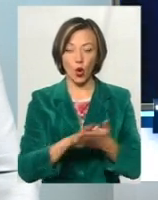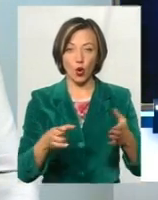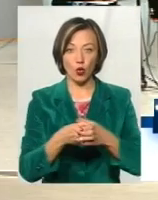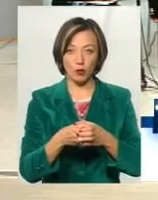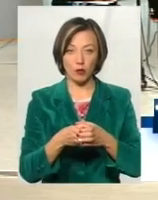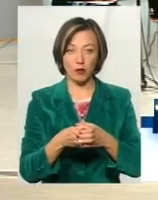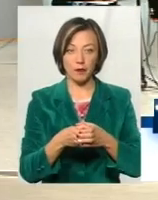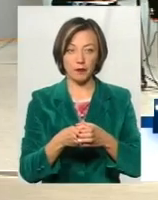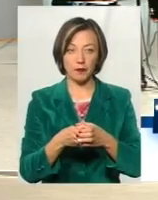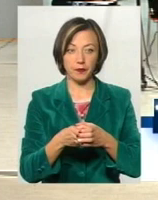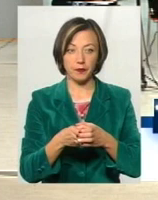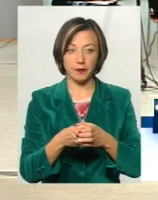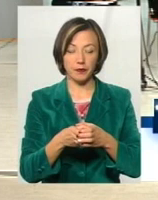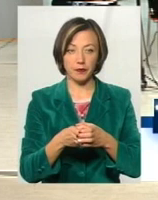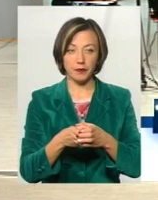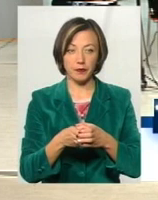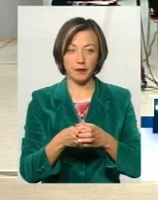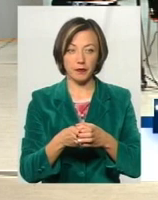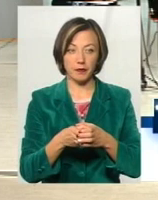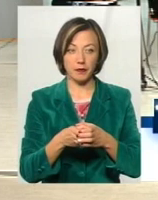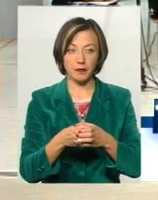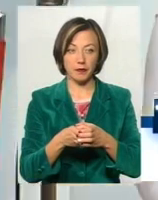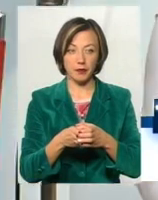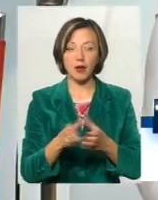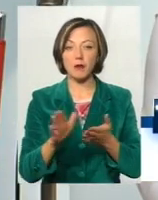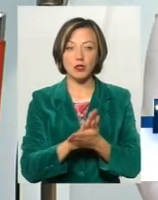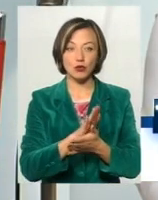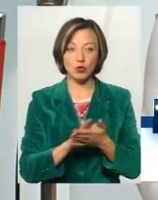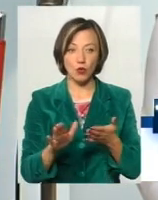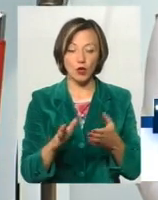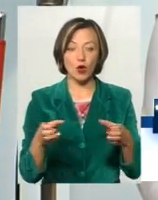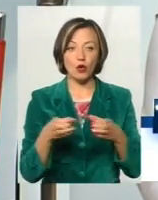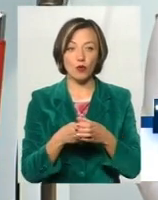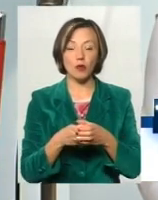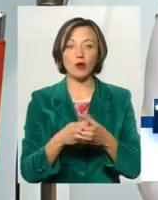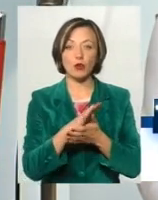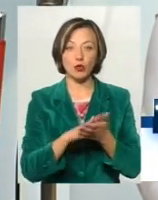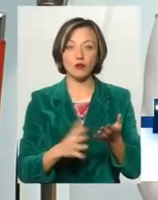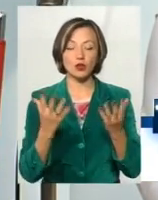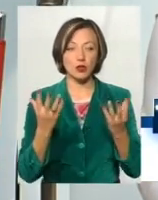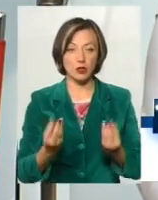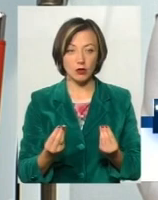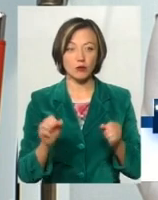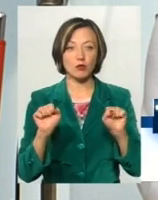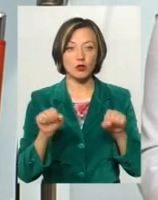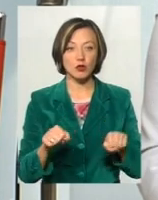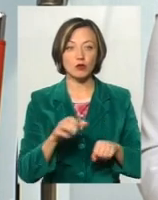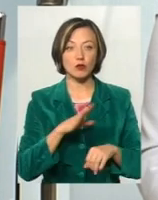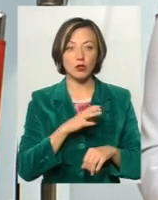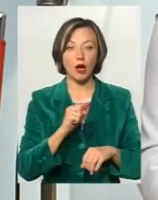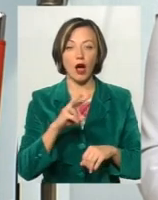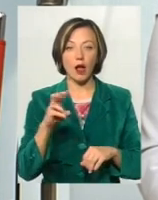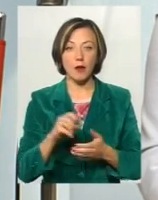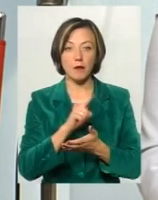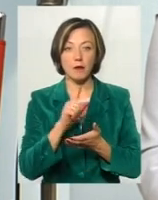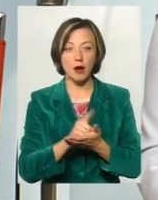звичайних дітей. Платних груп продовжених. Безкоштовні. Безкоштовні групи продовженого дня можуть бути, але мають